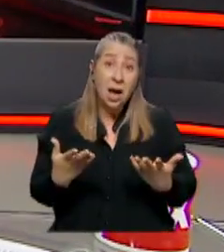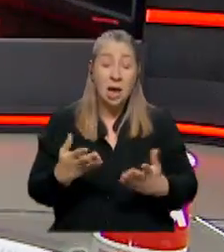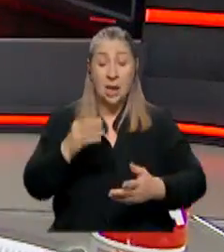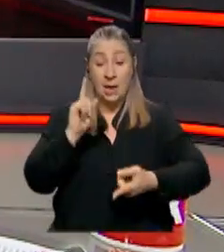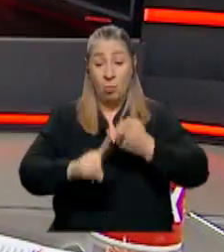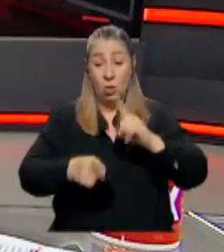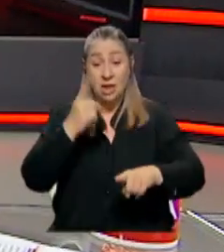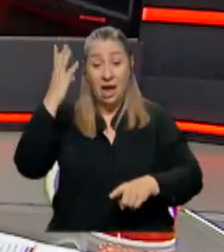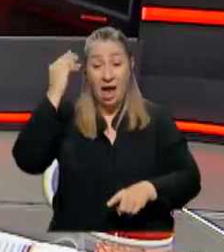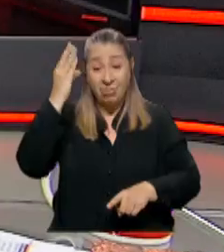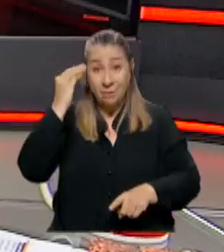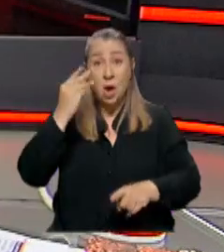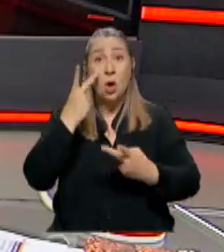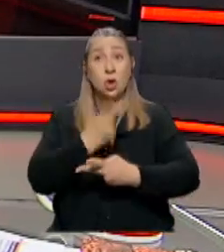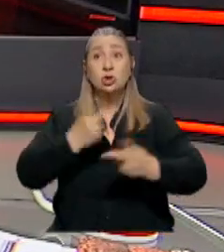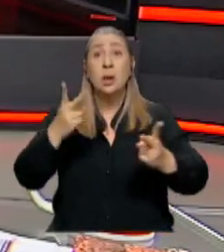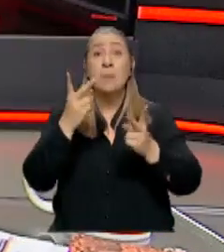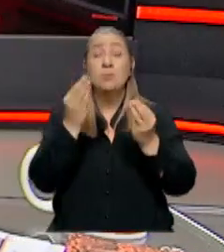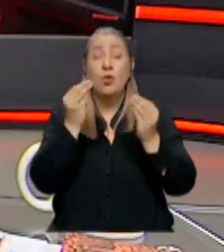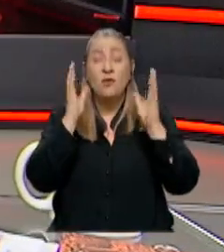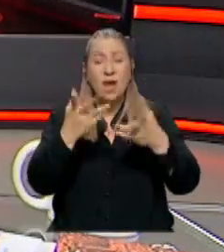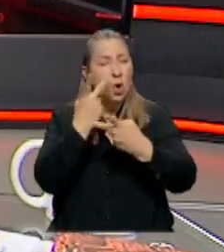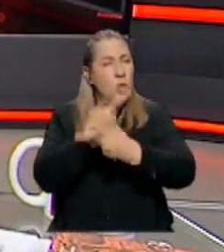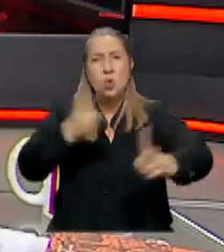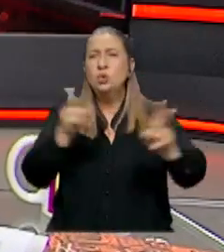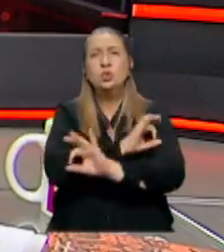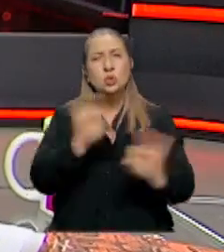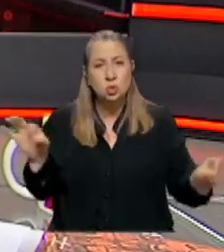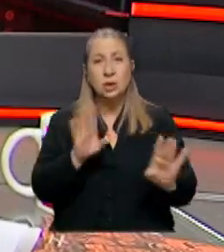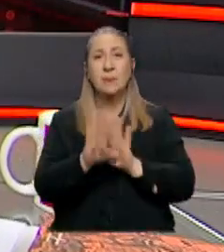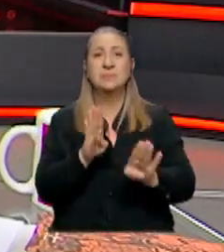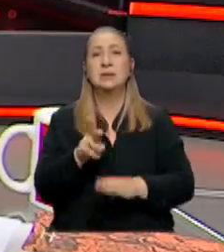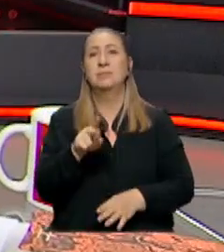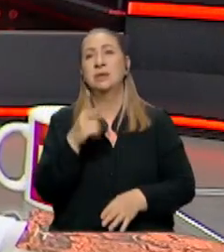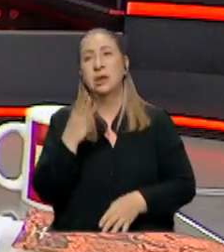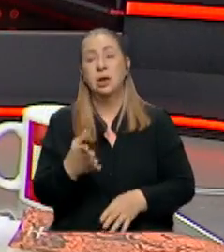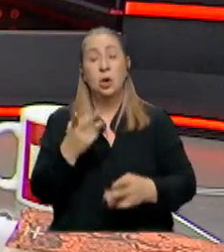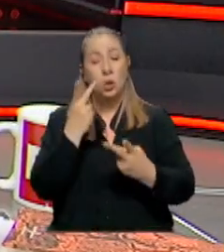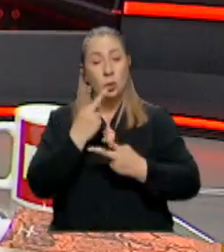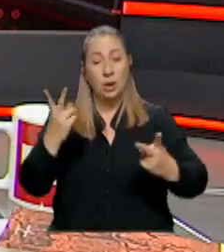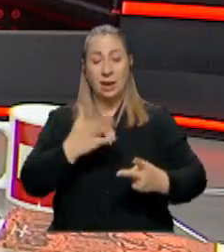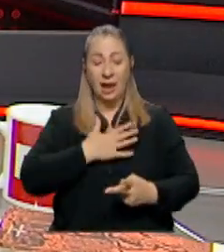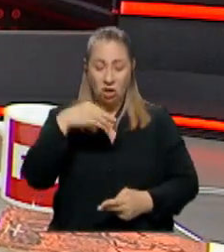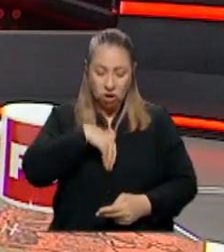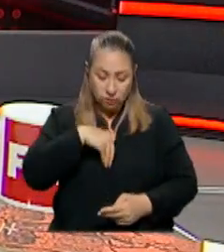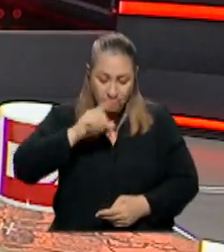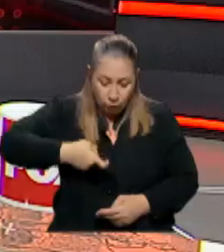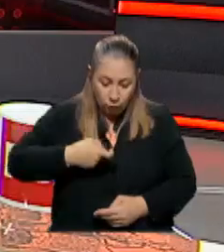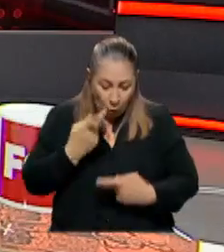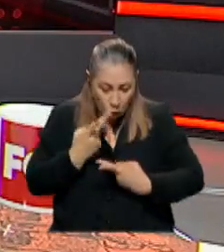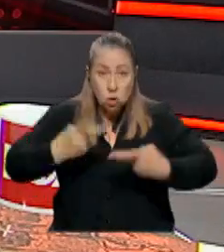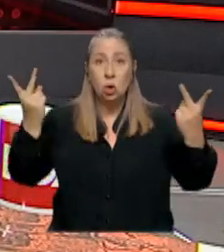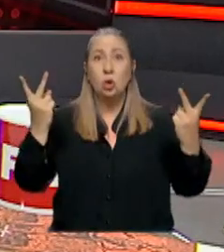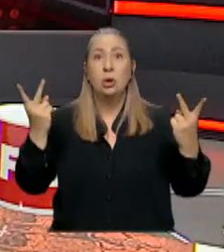siyasi manasıyla hürriyet bir yığın hürriyetsizliğin kapısı gibiydi. Hürriyeti ben kendi içimde buldum,